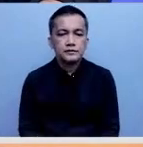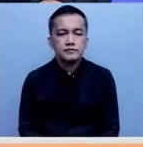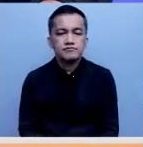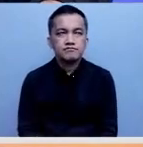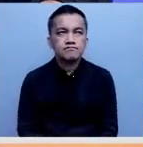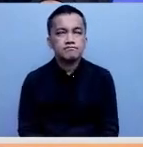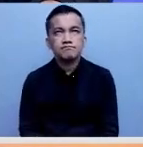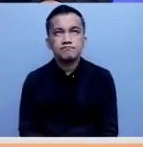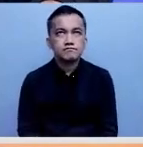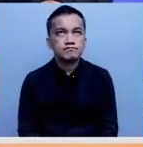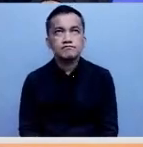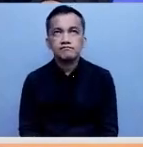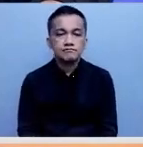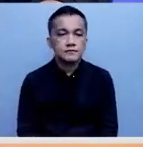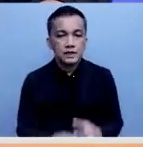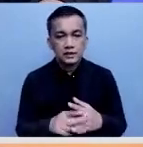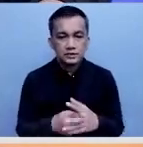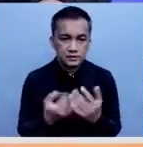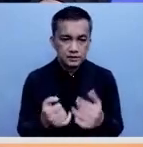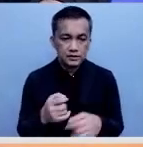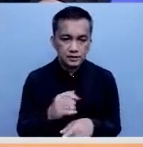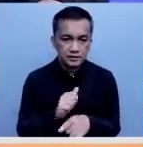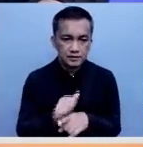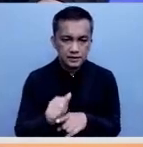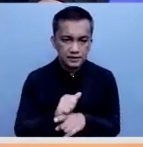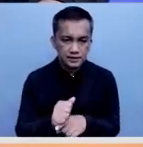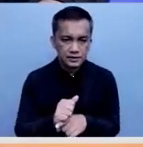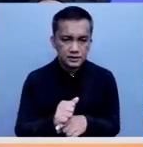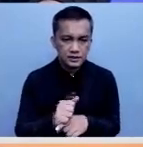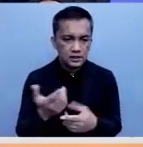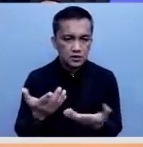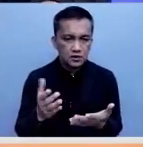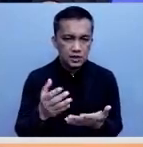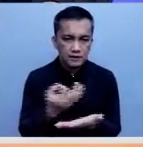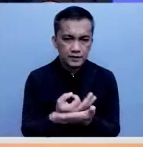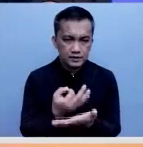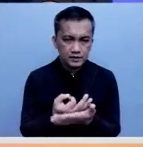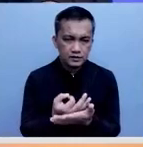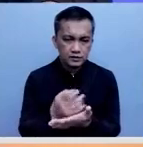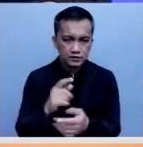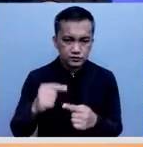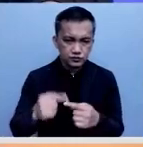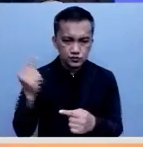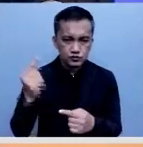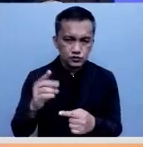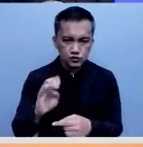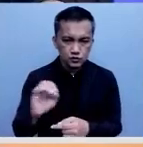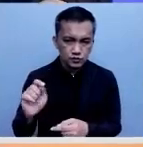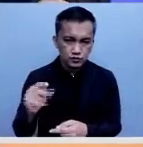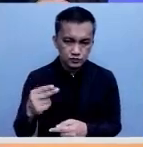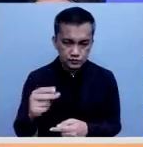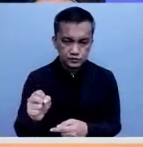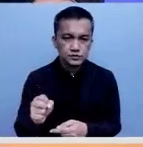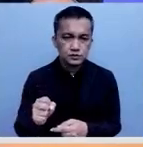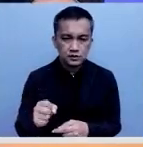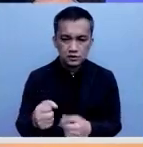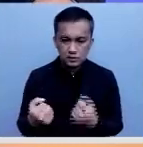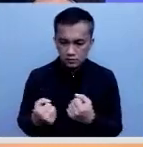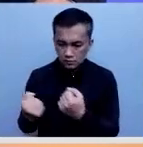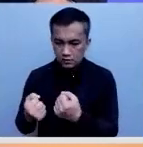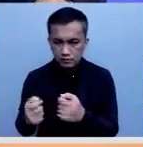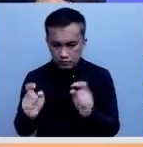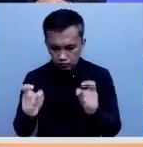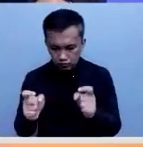Sinimula na ngayong araw ang dry run para sa cashless toll system sa mga expressway. Kaya ang ibang motorista, dali-daling nagpakabit